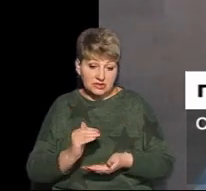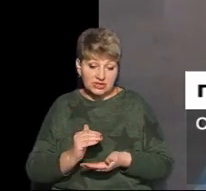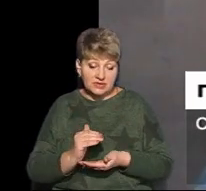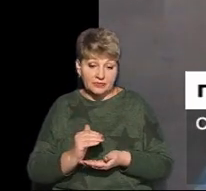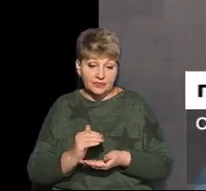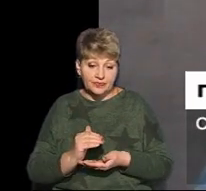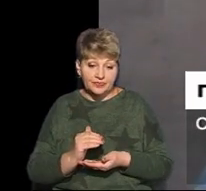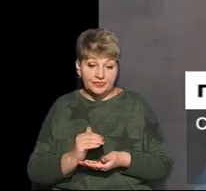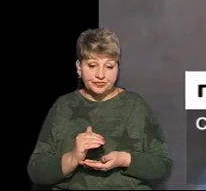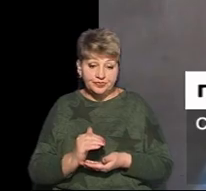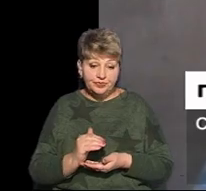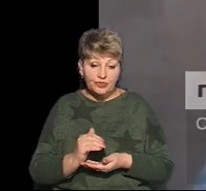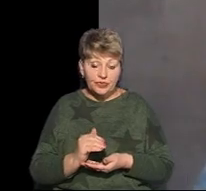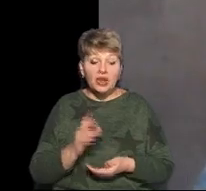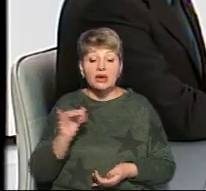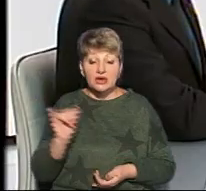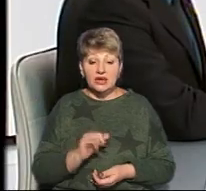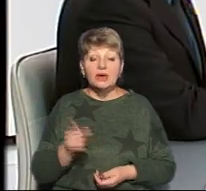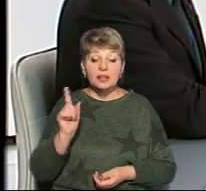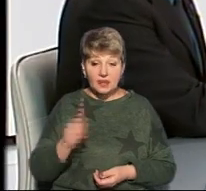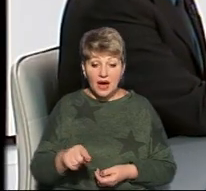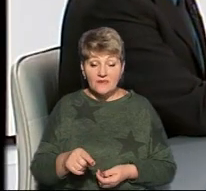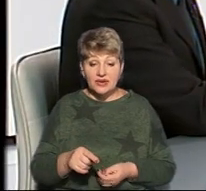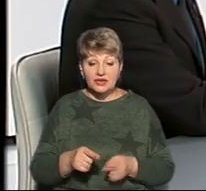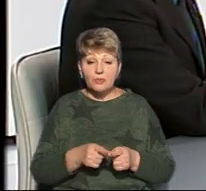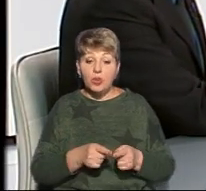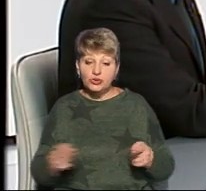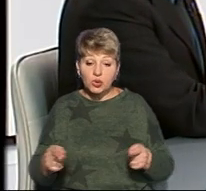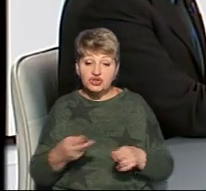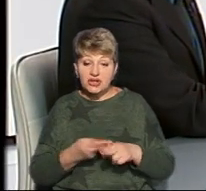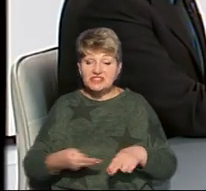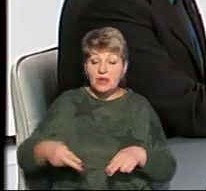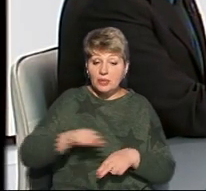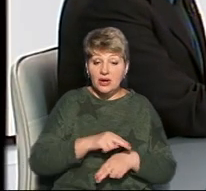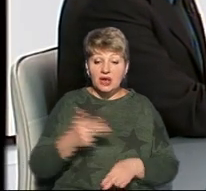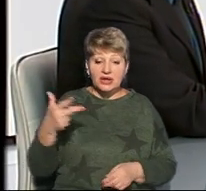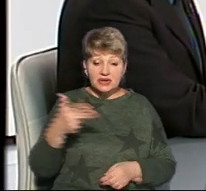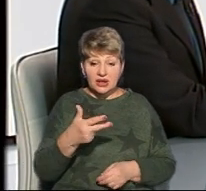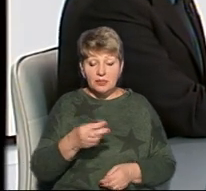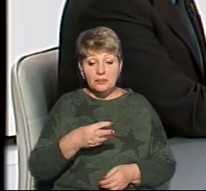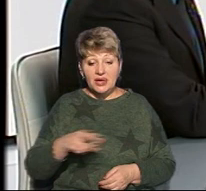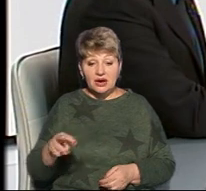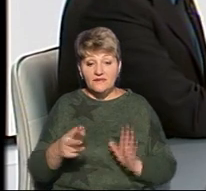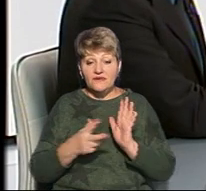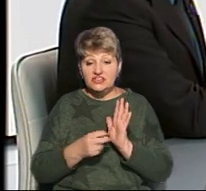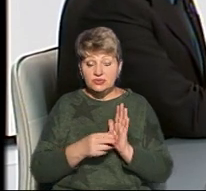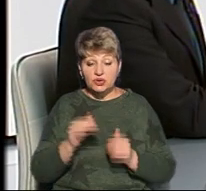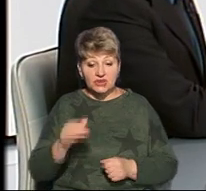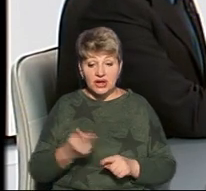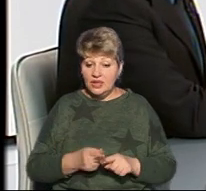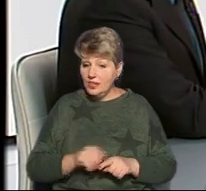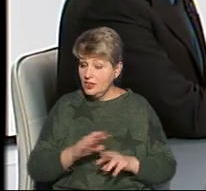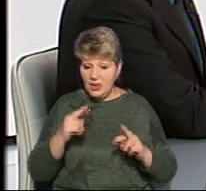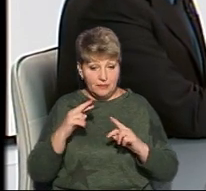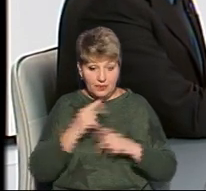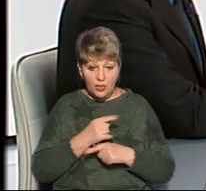значно менша. І навіть поточна заборгованість тут озвучена 3 мільйона 800 тисяч, вона, звісно, не така, тому що в